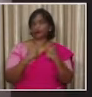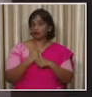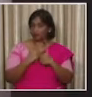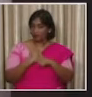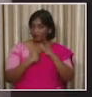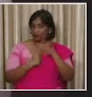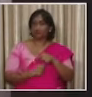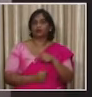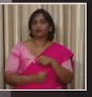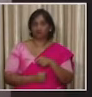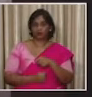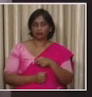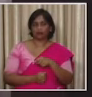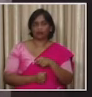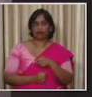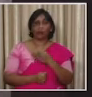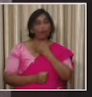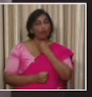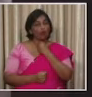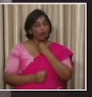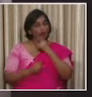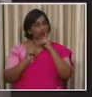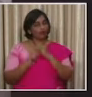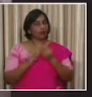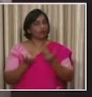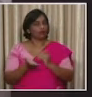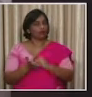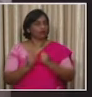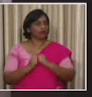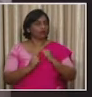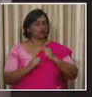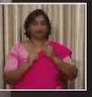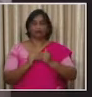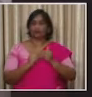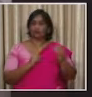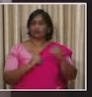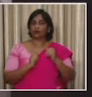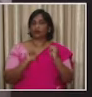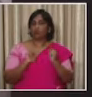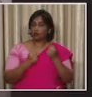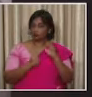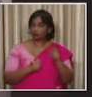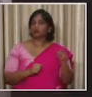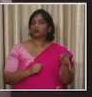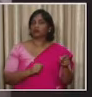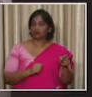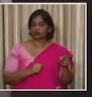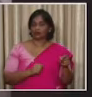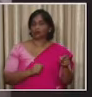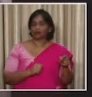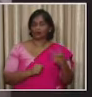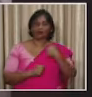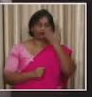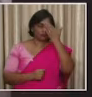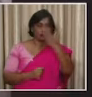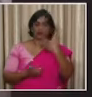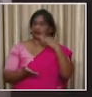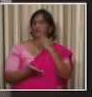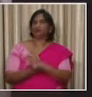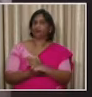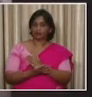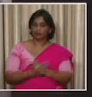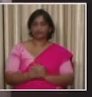කරලා බොරුව තුළින් තවදුරටත් රජ වෙන්න දරන උත්සාහය කරුණා කරලා නතර